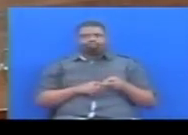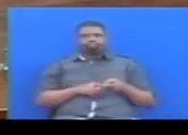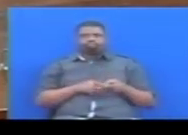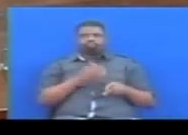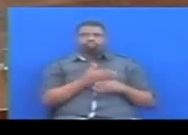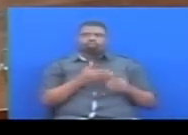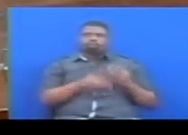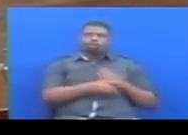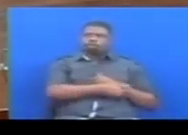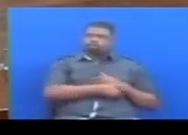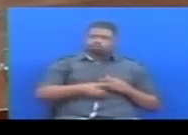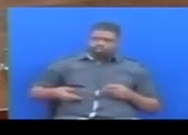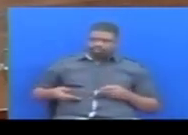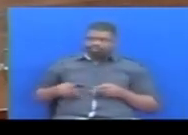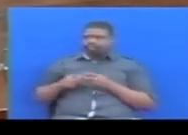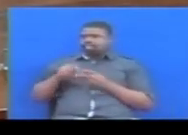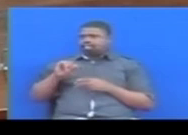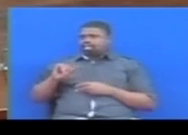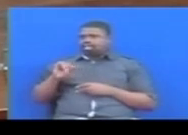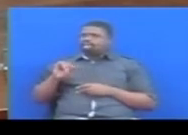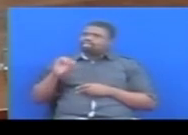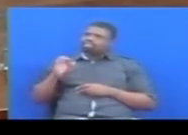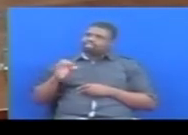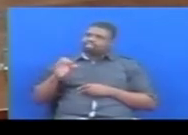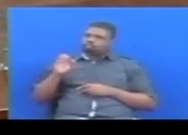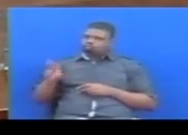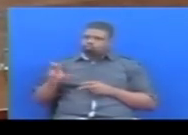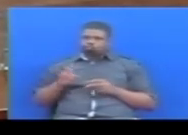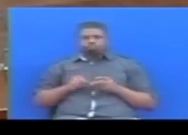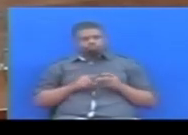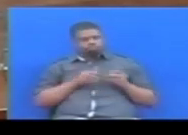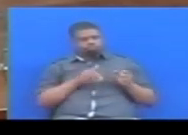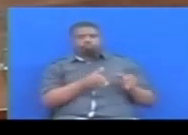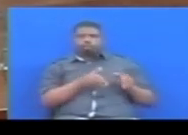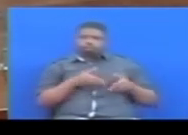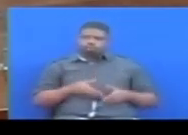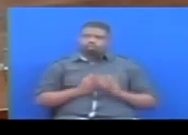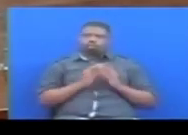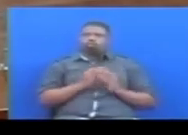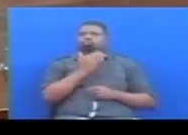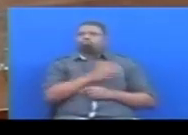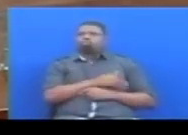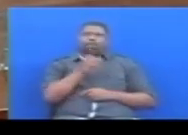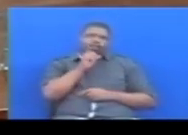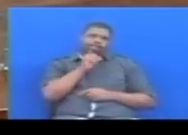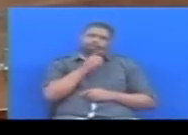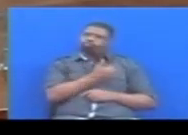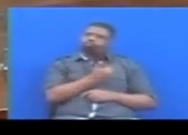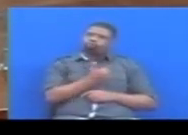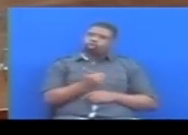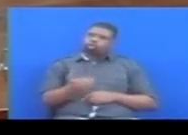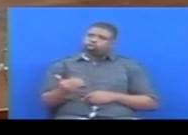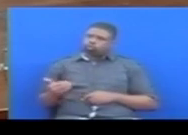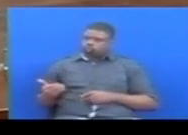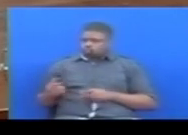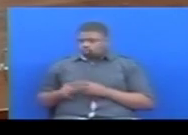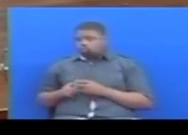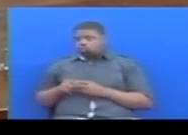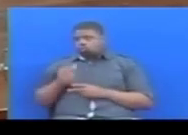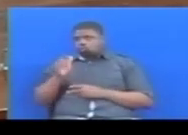uwepo wa ICU, lakini tumeweka msisitizo katika huduma ya mama na mtoto, lakini vile vile kuhakikisha kwamba na huduma